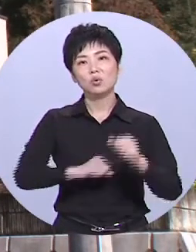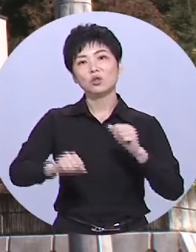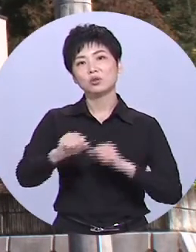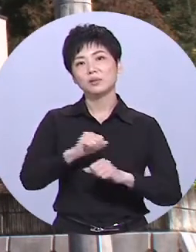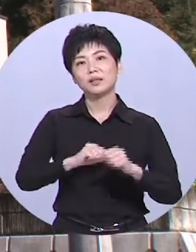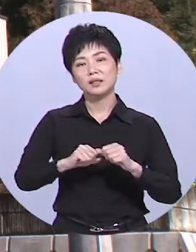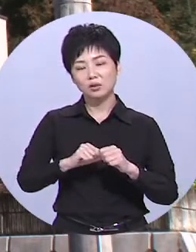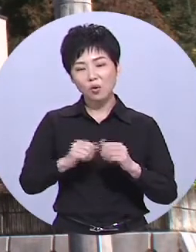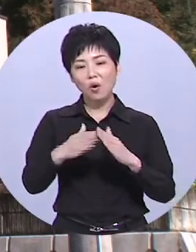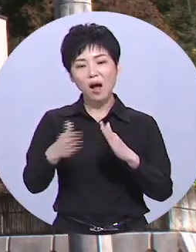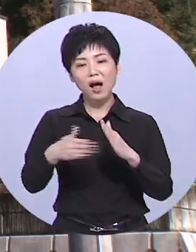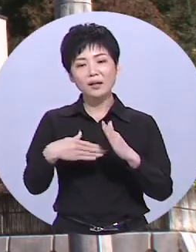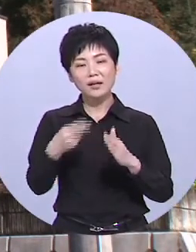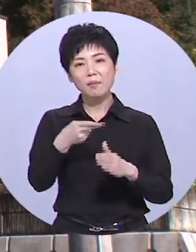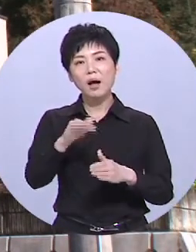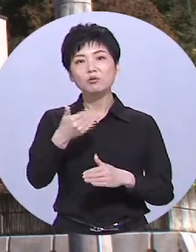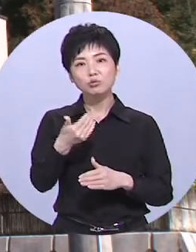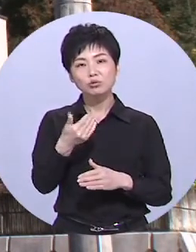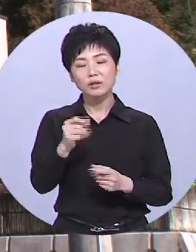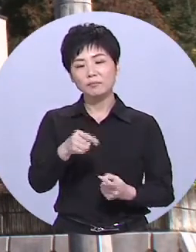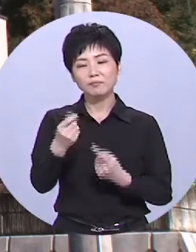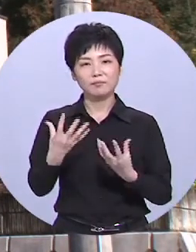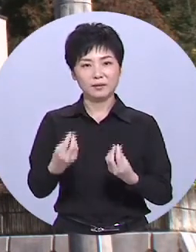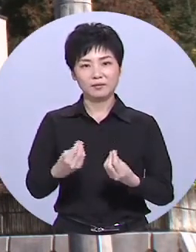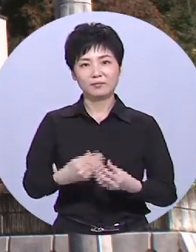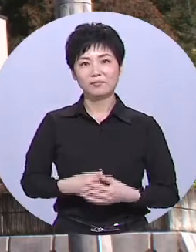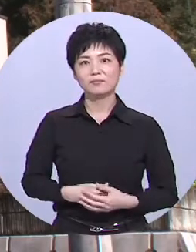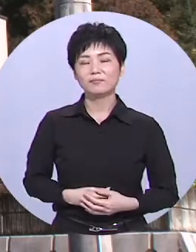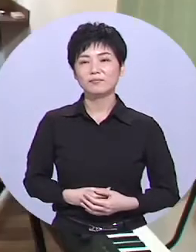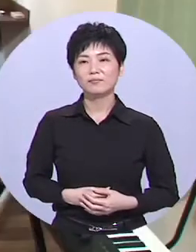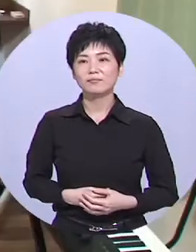空き家バンクで紹介されていました。